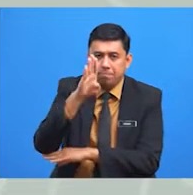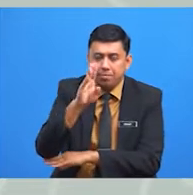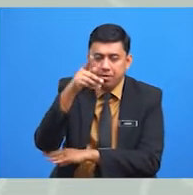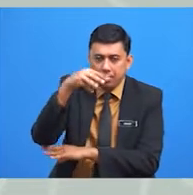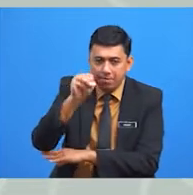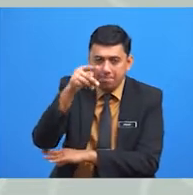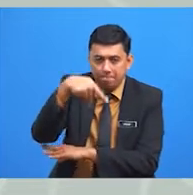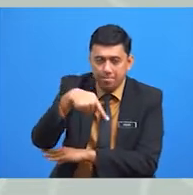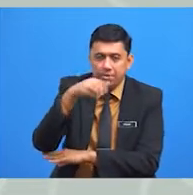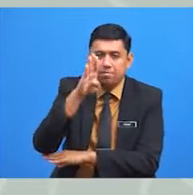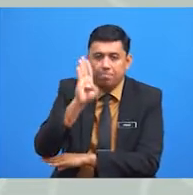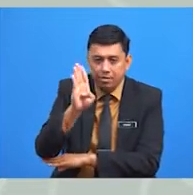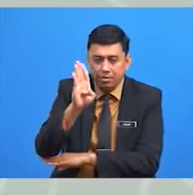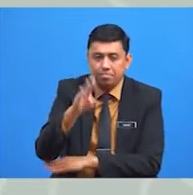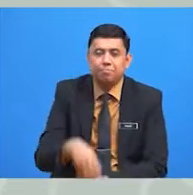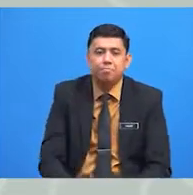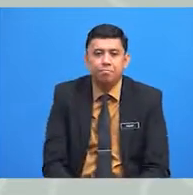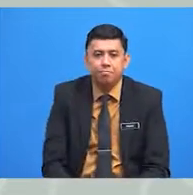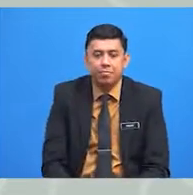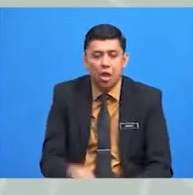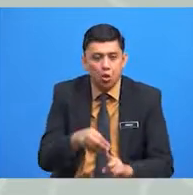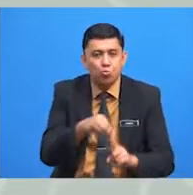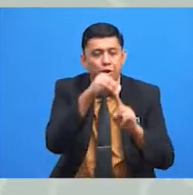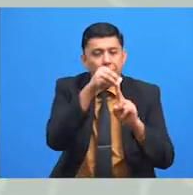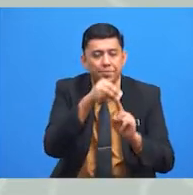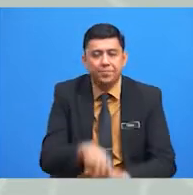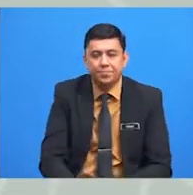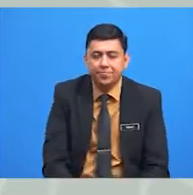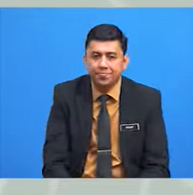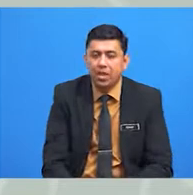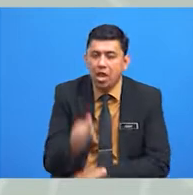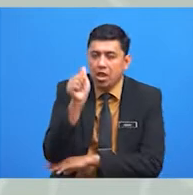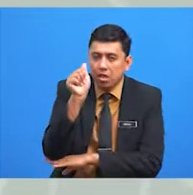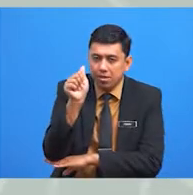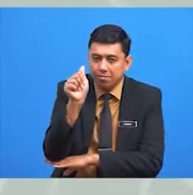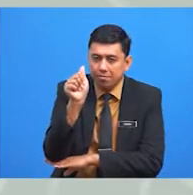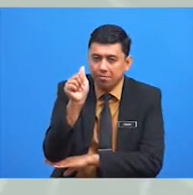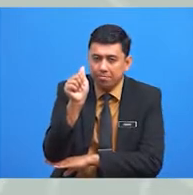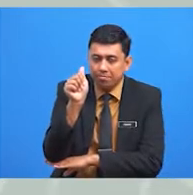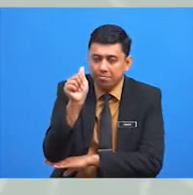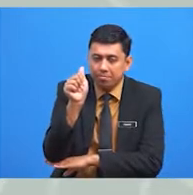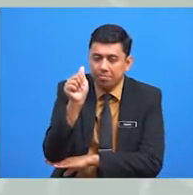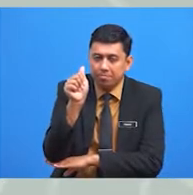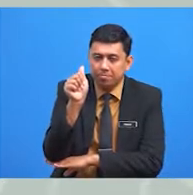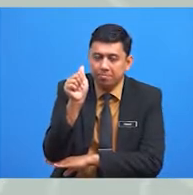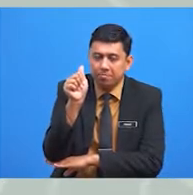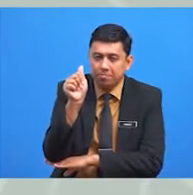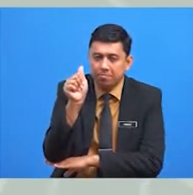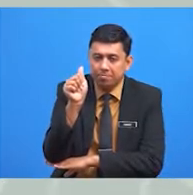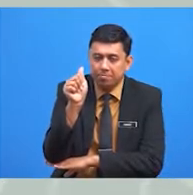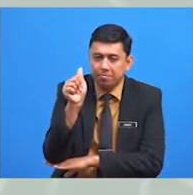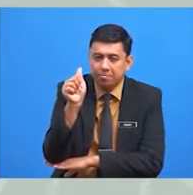Mengajar Pengetahuan Bahasa kecuali A. Syed Sheikh